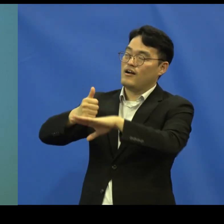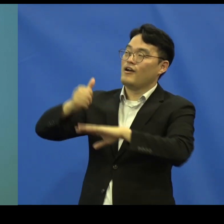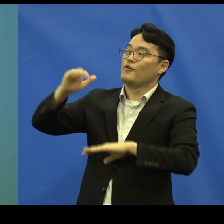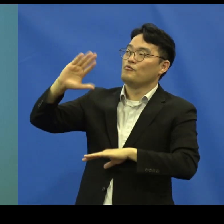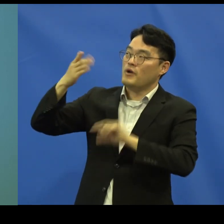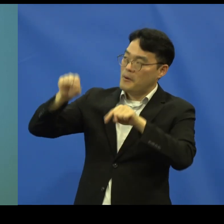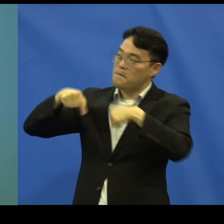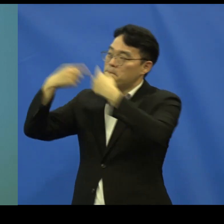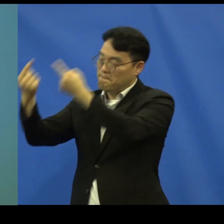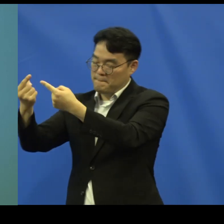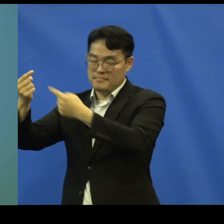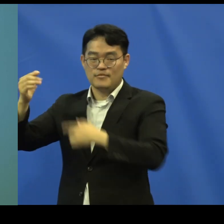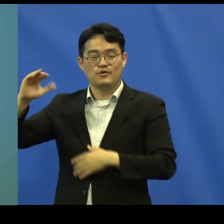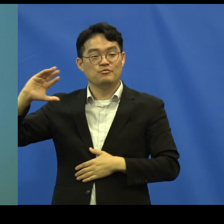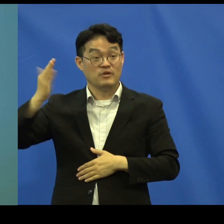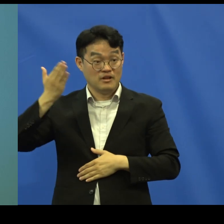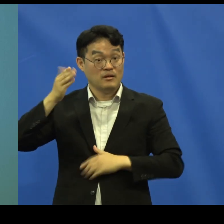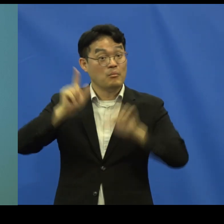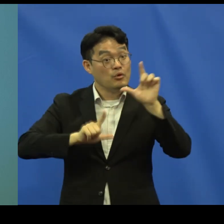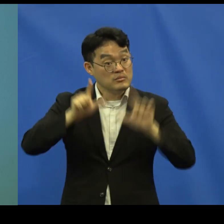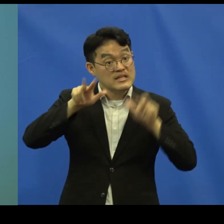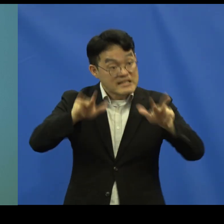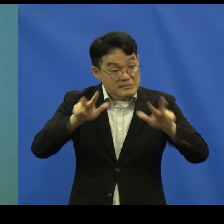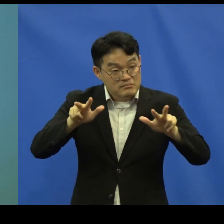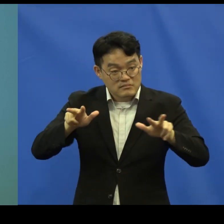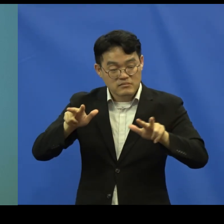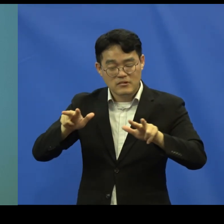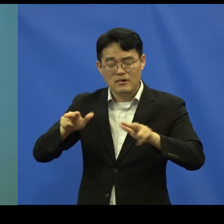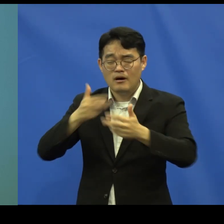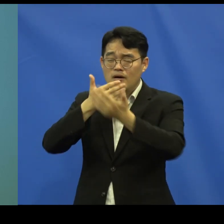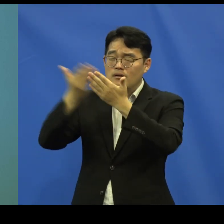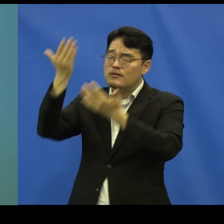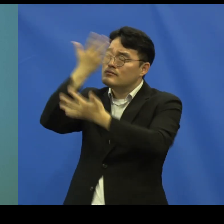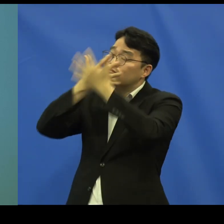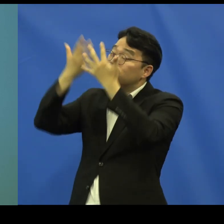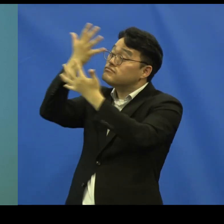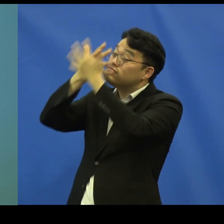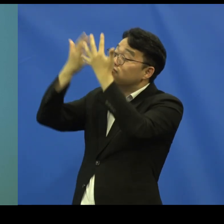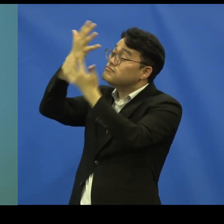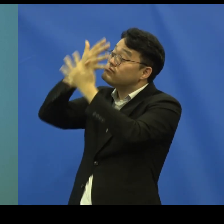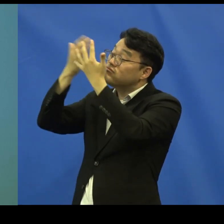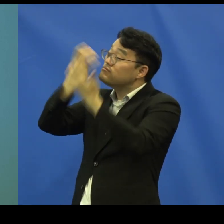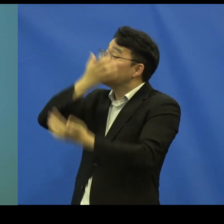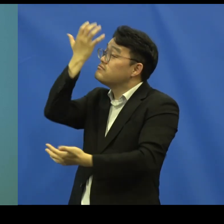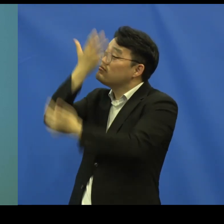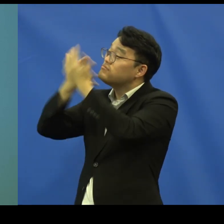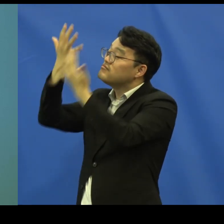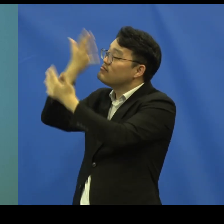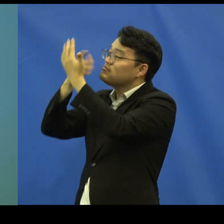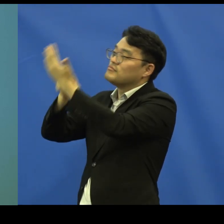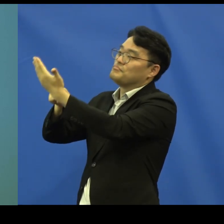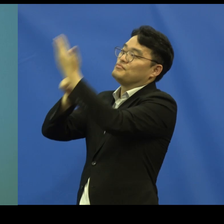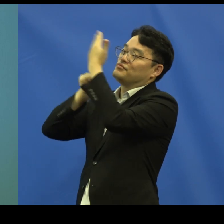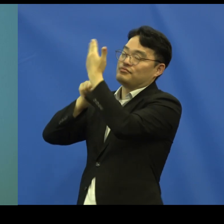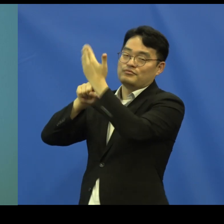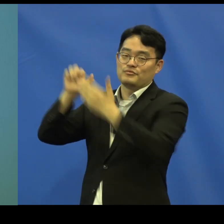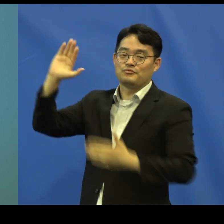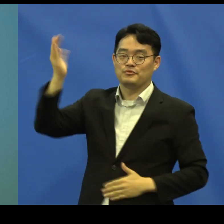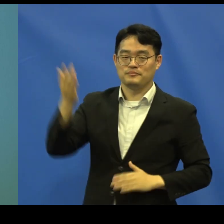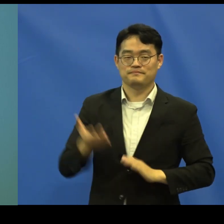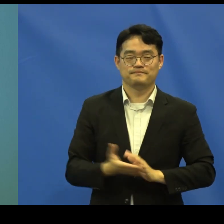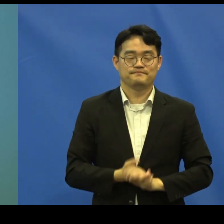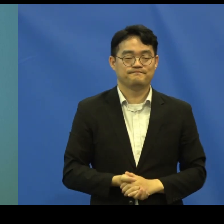약속, 믿음을 지키고 승리한 그리스도인들에게 마지막 그리스도와 함께 온 땅을 통치하는 통치권을 주신다,